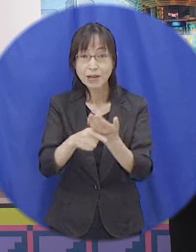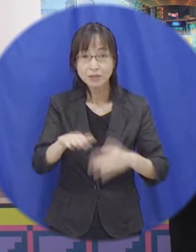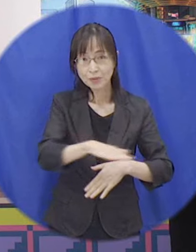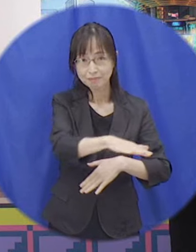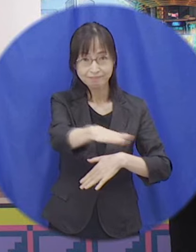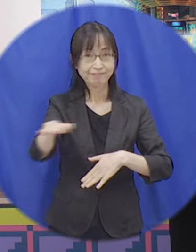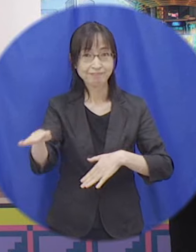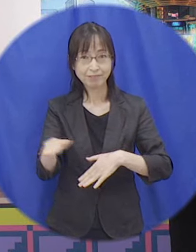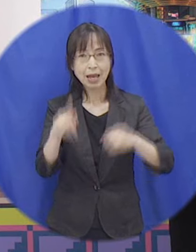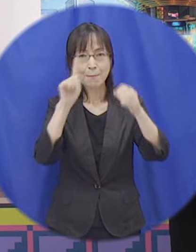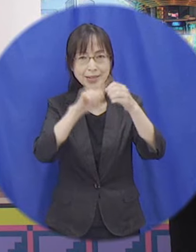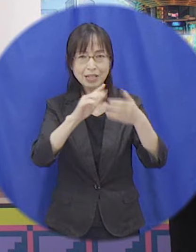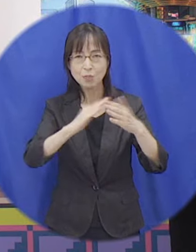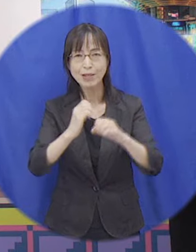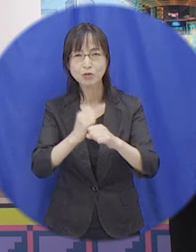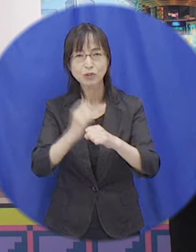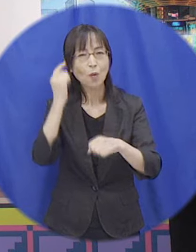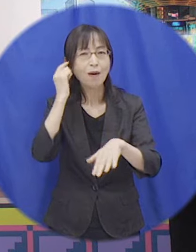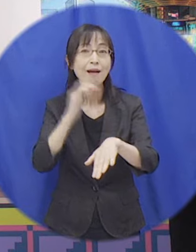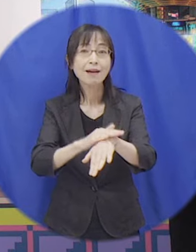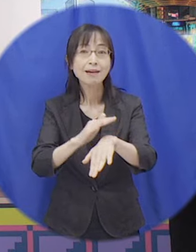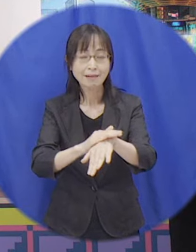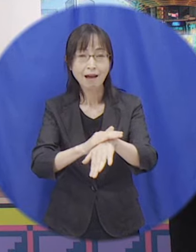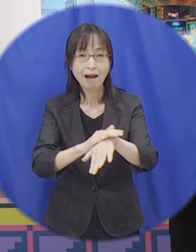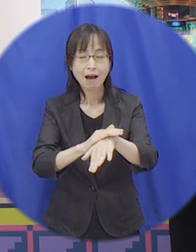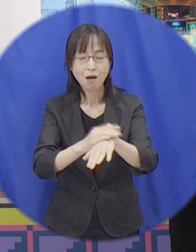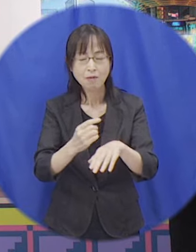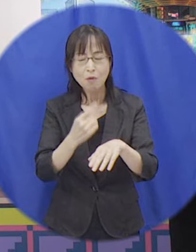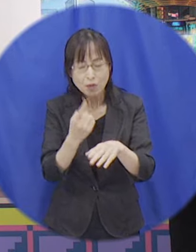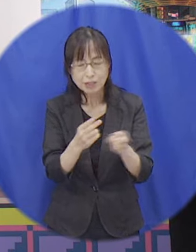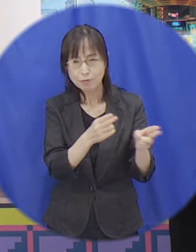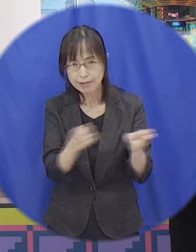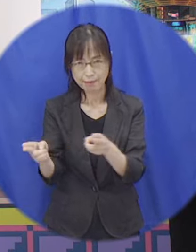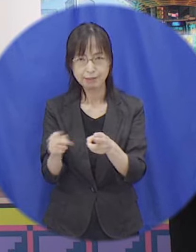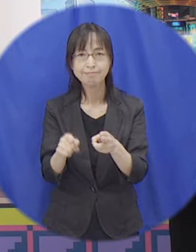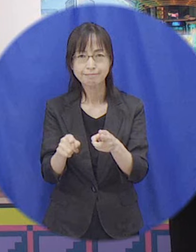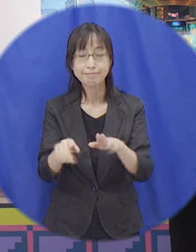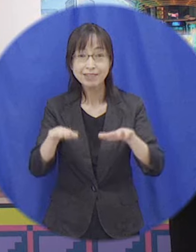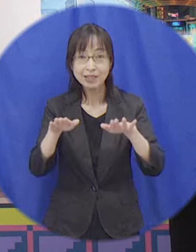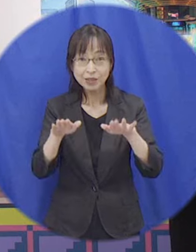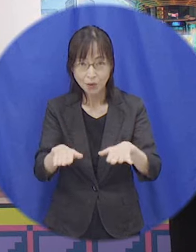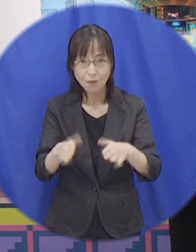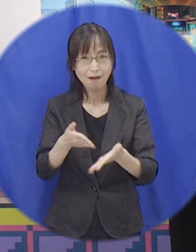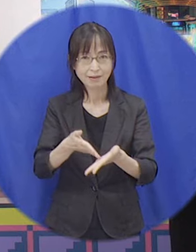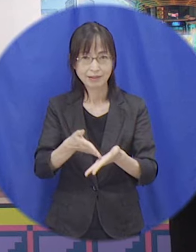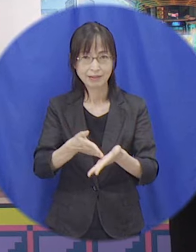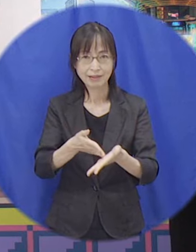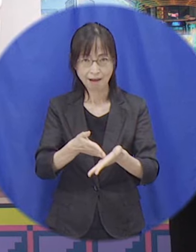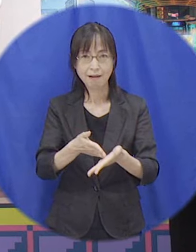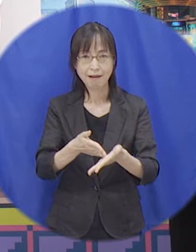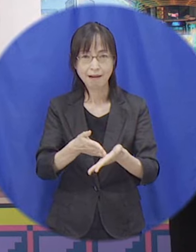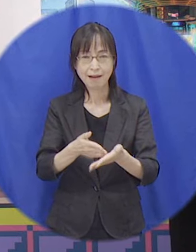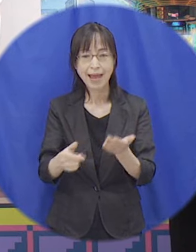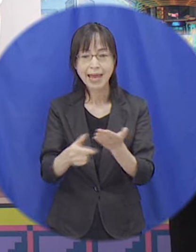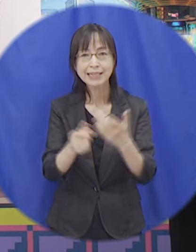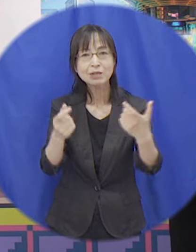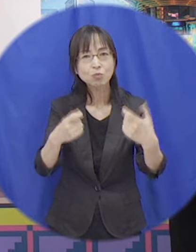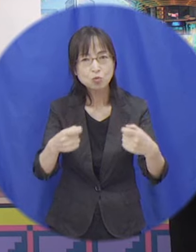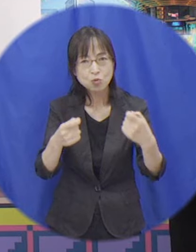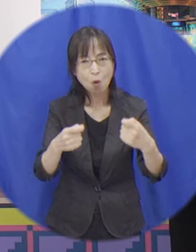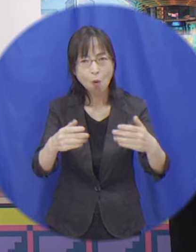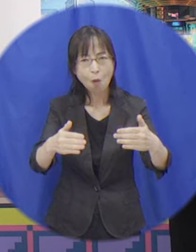辺地域が目指すまちづくりの考え方を再整理しています。本日お話しさせていただいた、駅